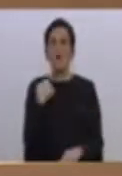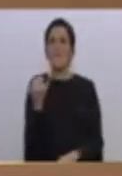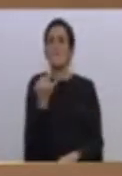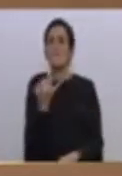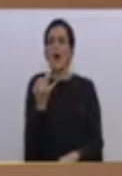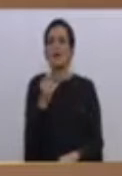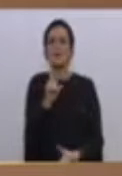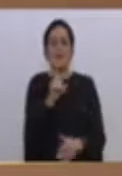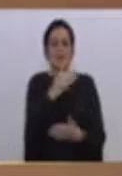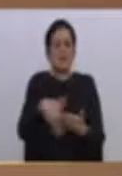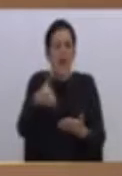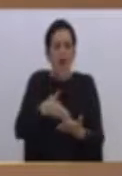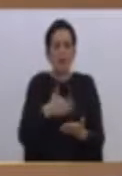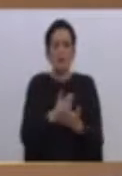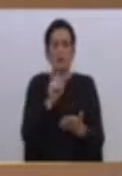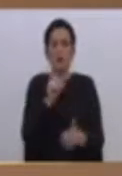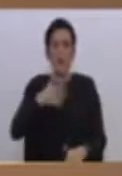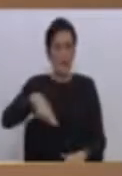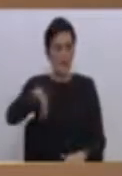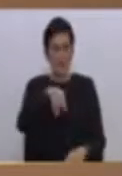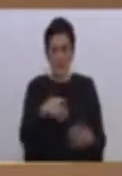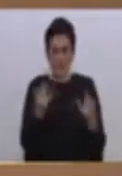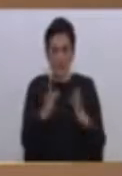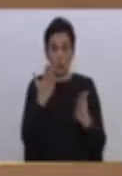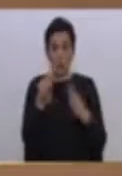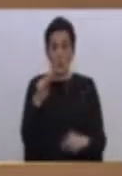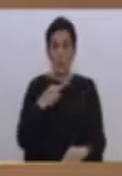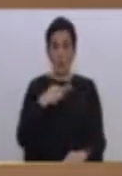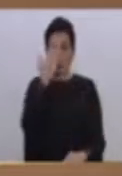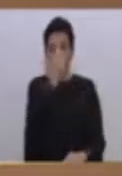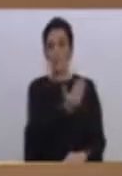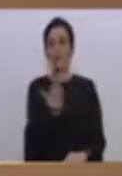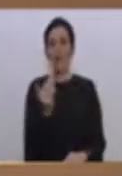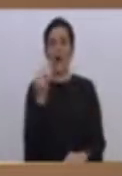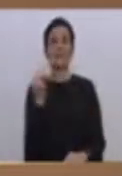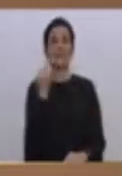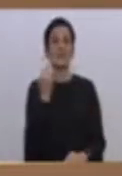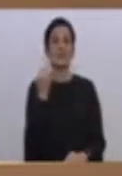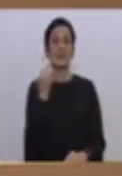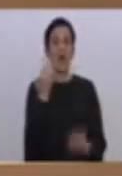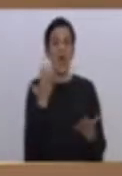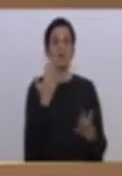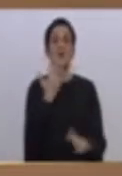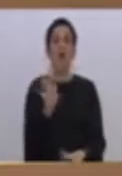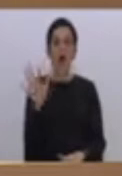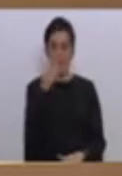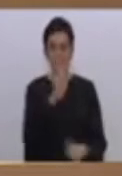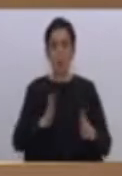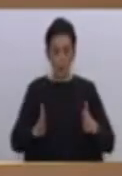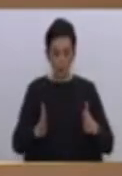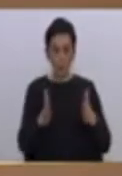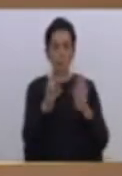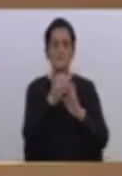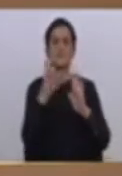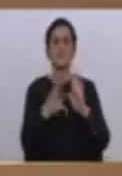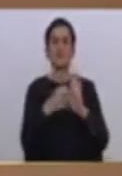რისი ანულირება მოახდინეთ, რომ ამ ქვეყანას არ ჭირდება? თუ მეუბნებით რომ ხალხის ინტერესებს გამოხატავთ, ევროპული გზა იყოს ზუსტად 19 და არის